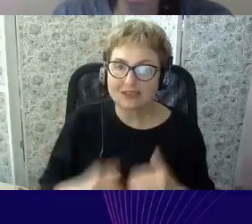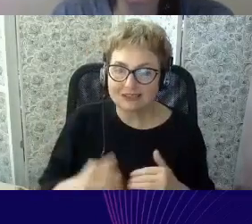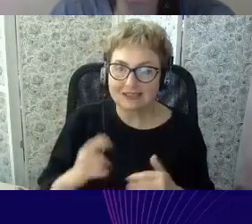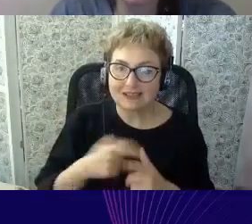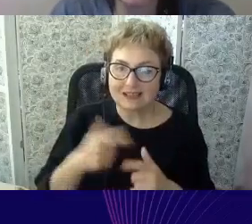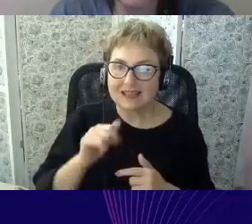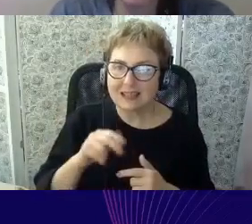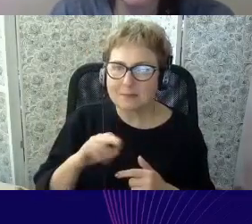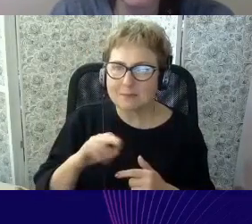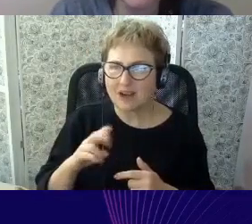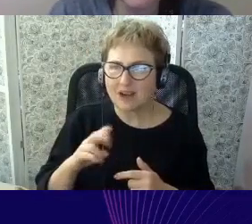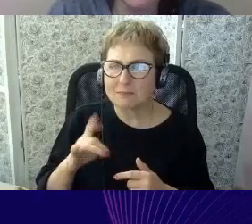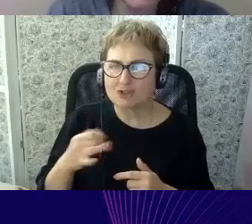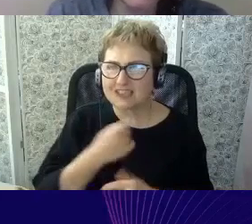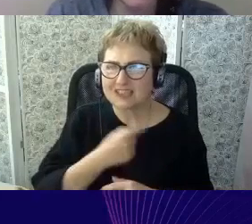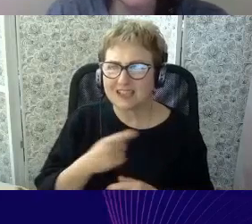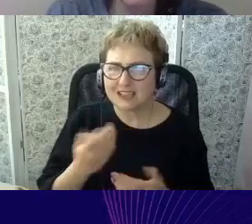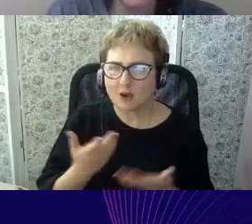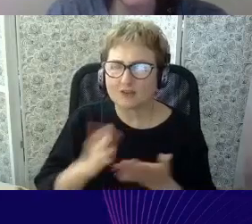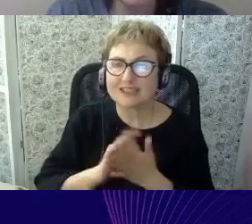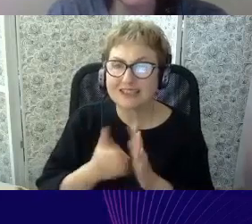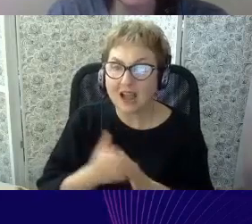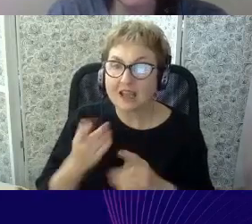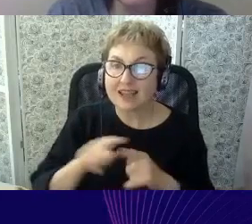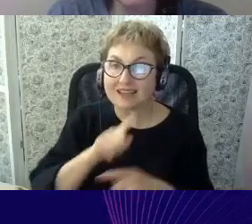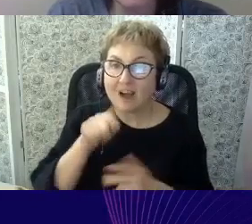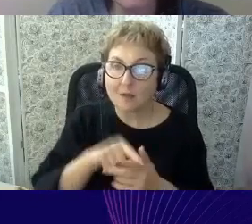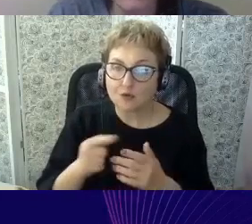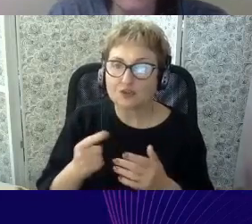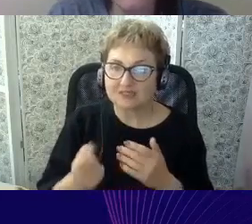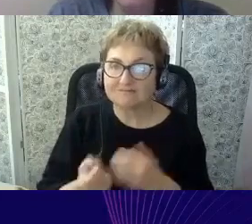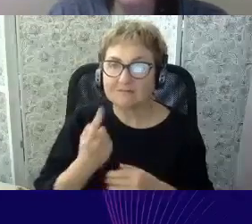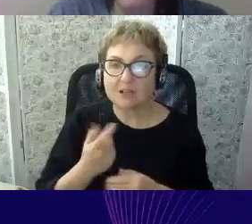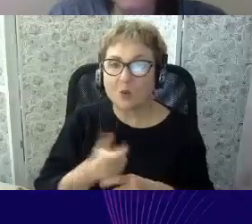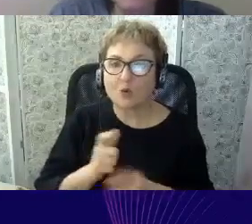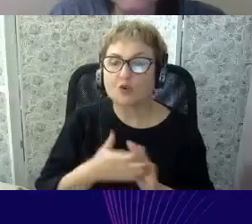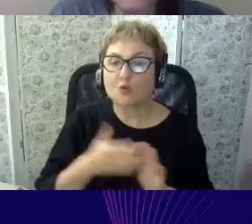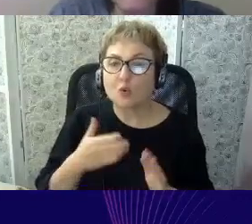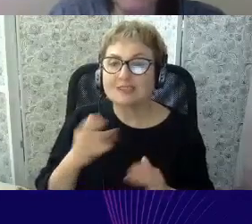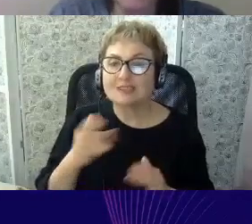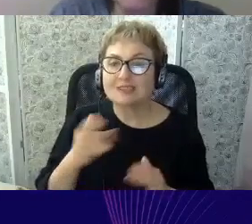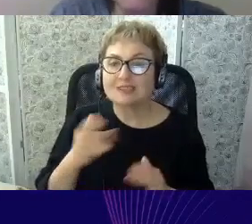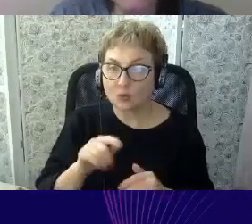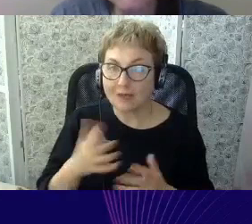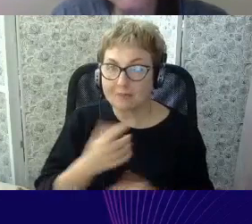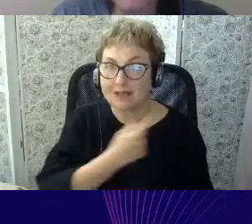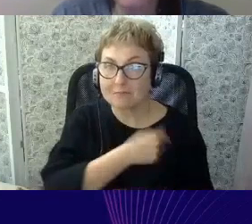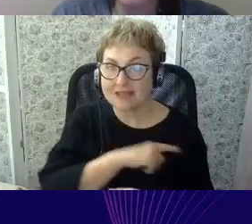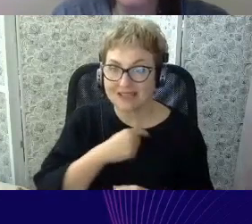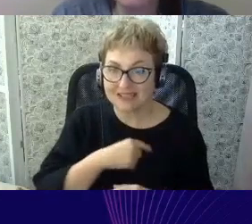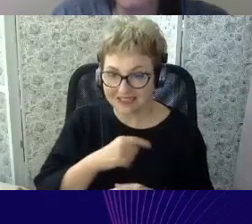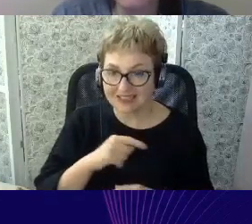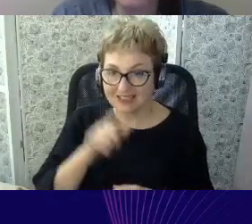риск гипогликемического какого-то состояния. Вот этот вопрос стал очень остро. На тот момент медицинский работник находился